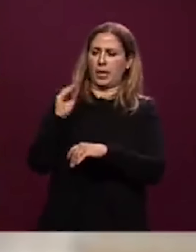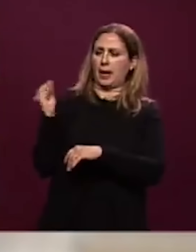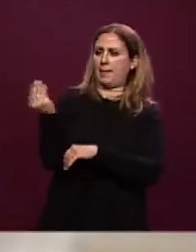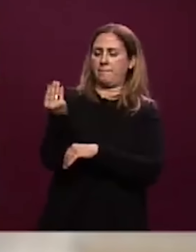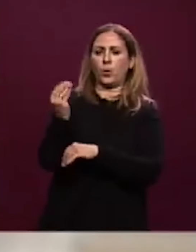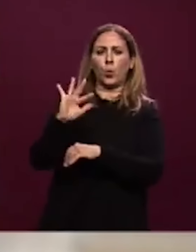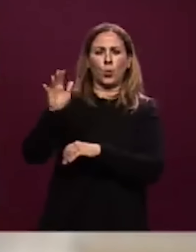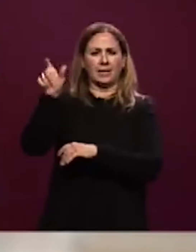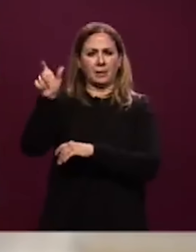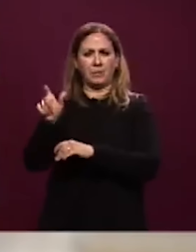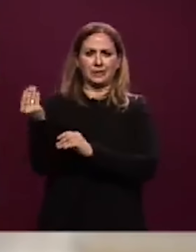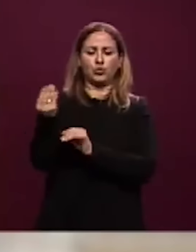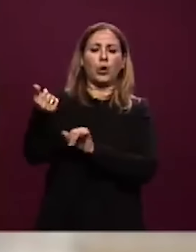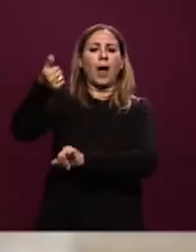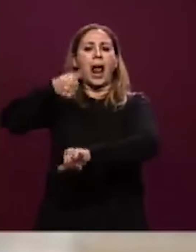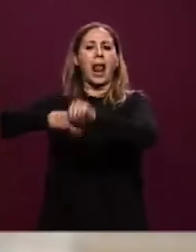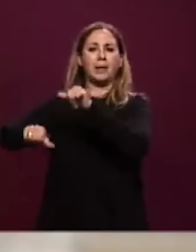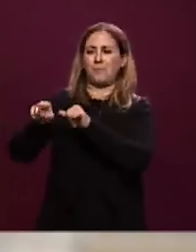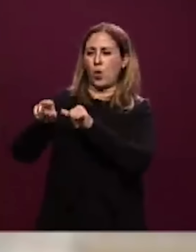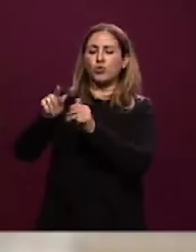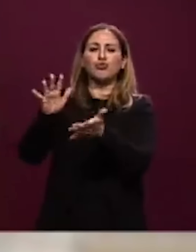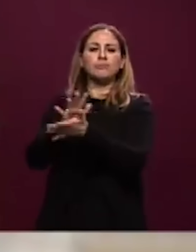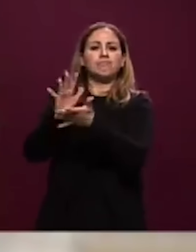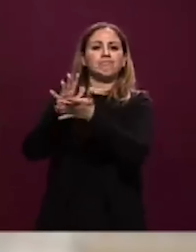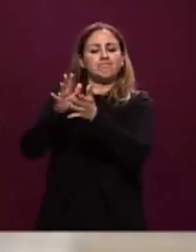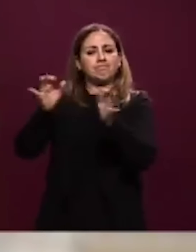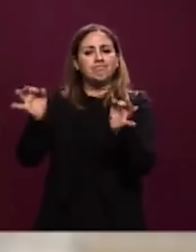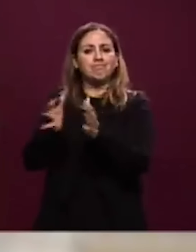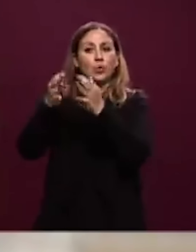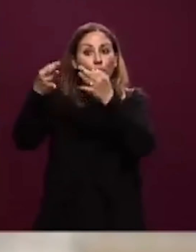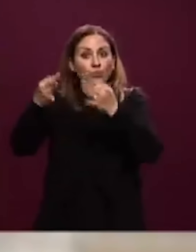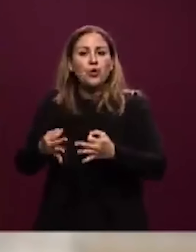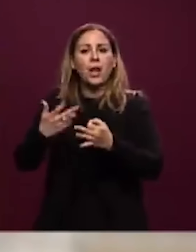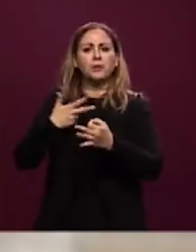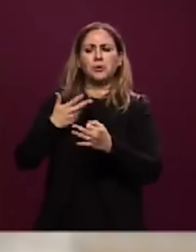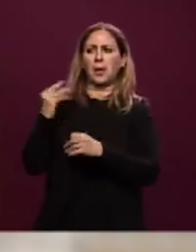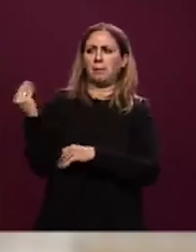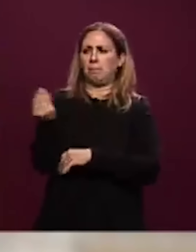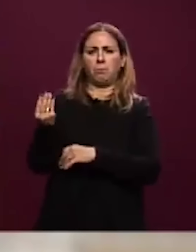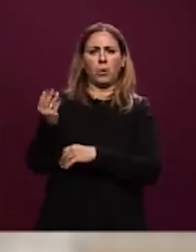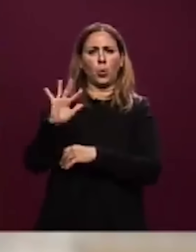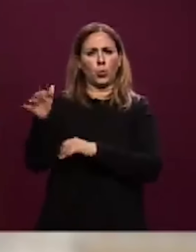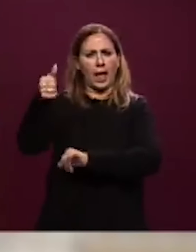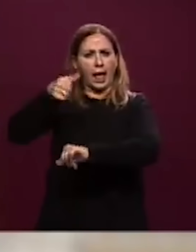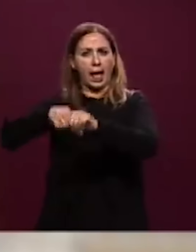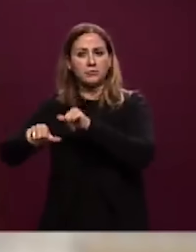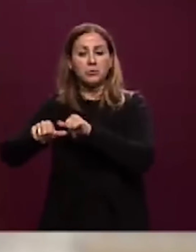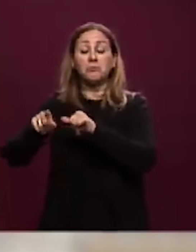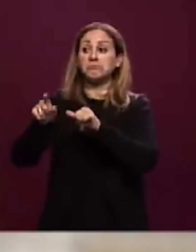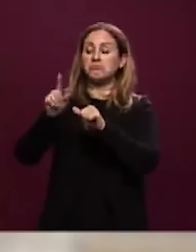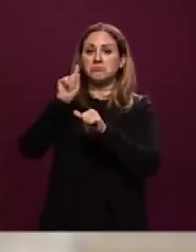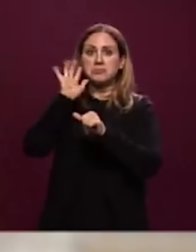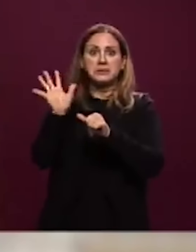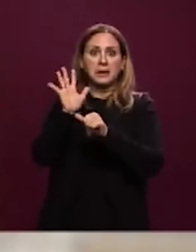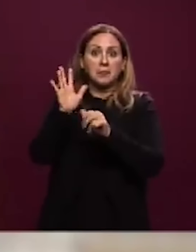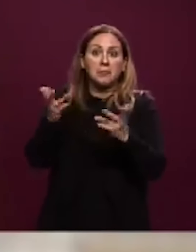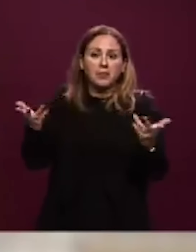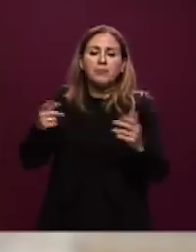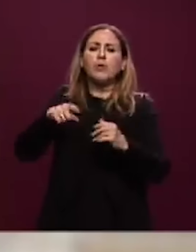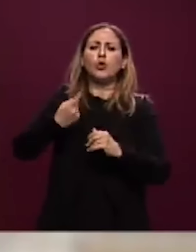nelle celebrazioni ufficiali. Adesso invece vediamo che il PIL della Russia aumenta del 3%,